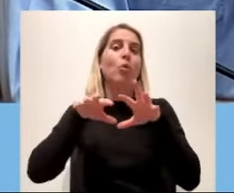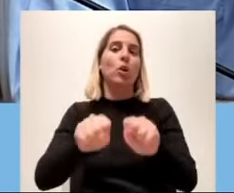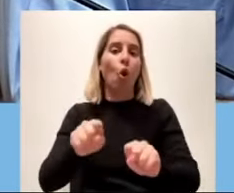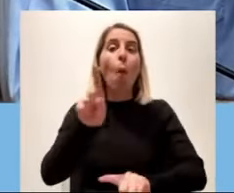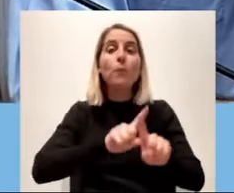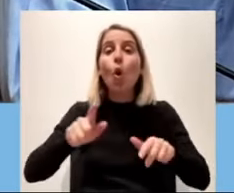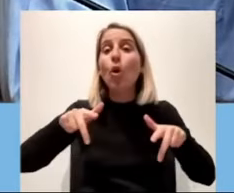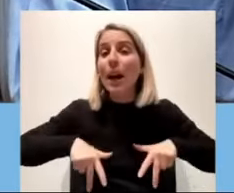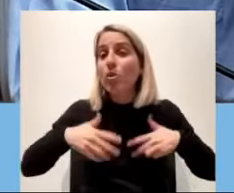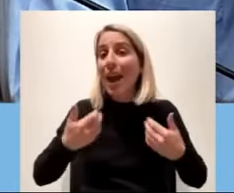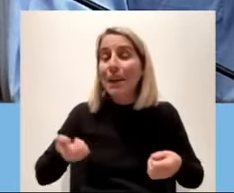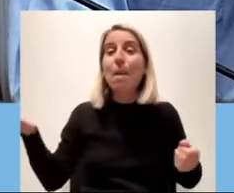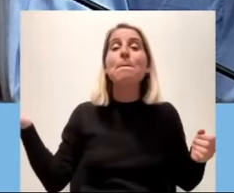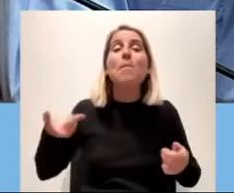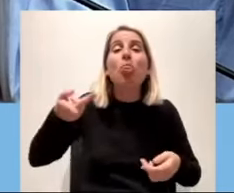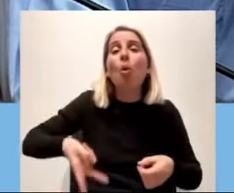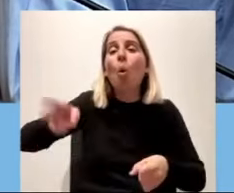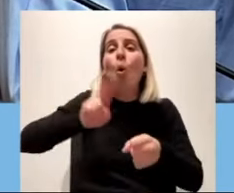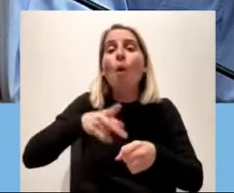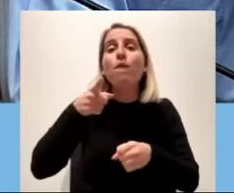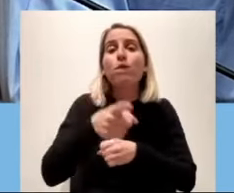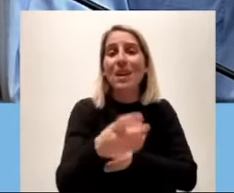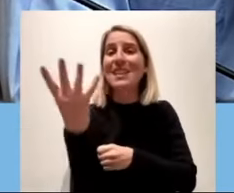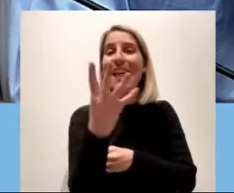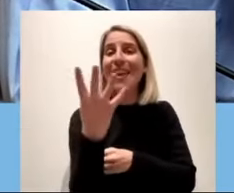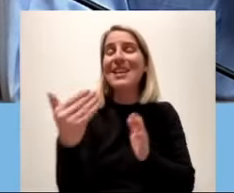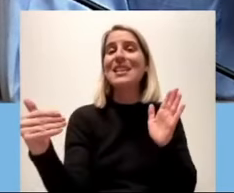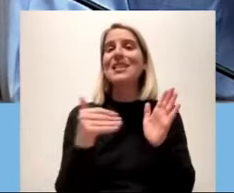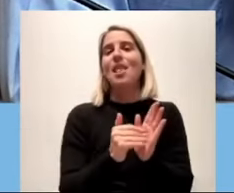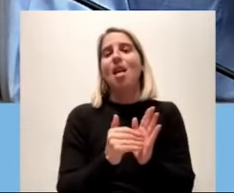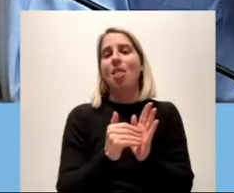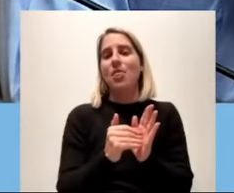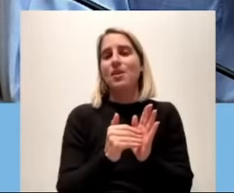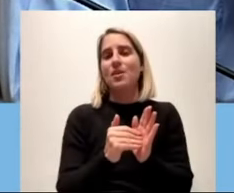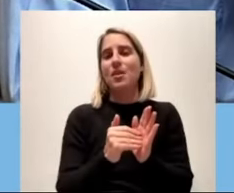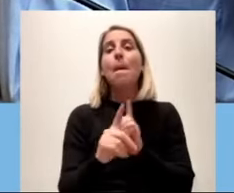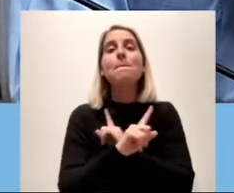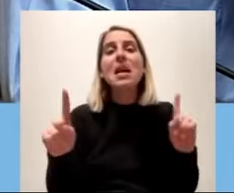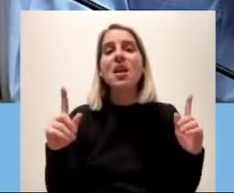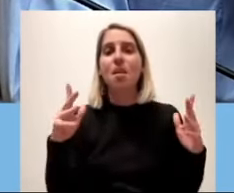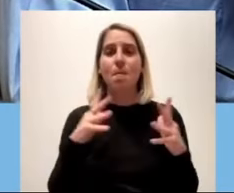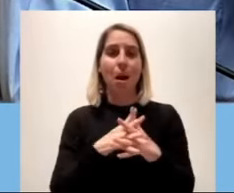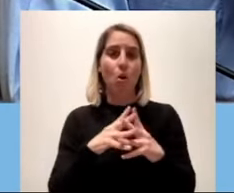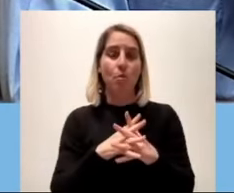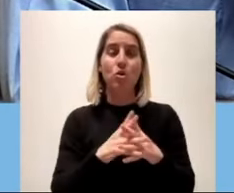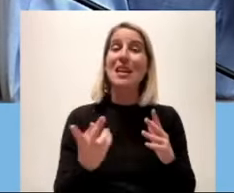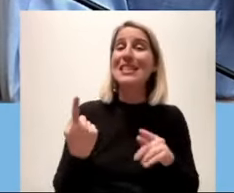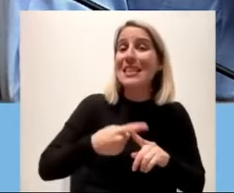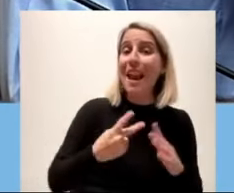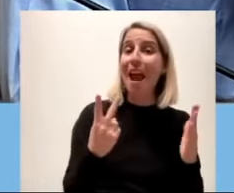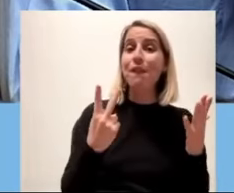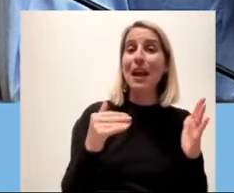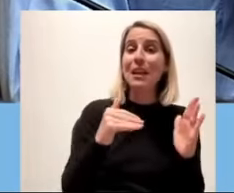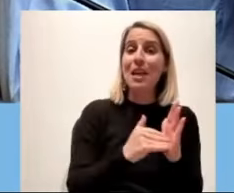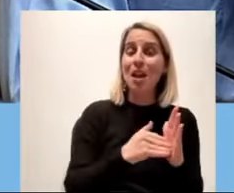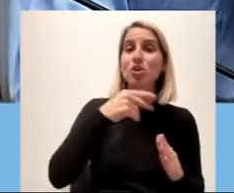δολοφονήσει 44.000 μέχρι τώρα μάχους στη Γάζα και στη Δυτική Όχθη και 7.000 στο Λίβανο? Ποιο κράτος